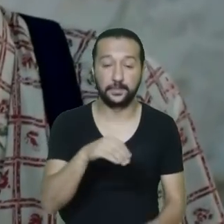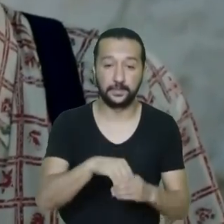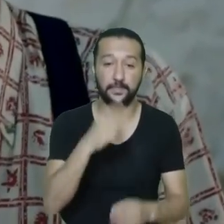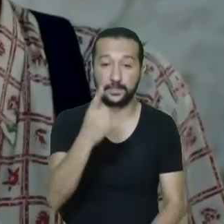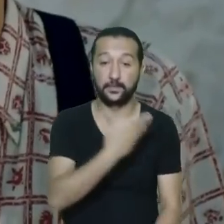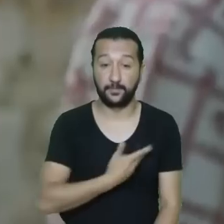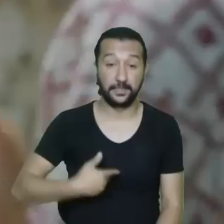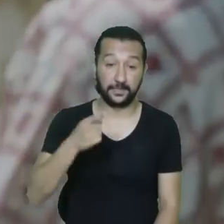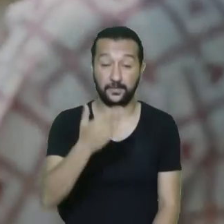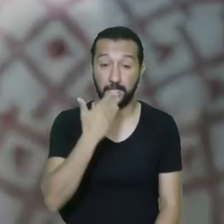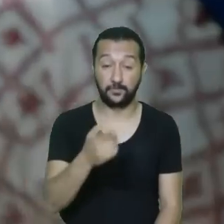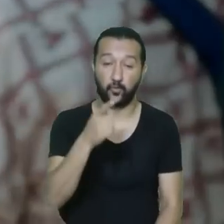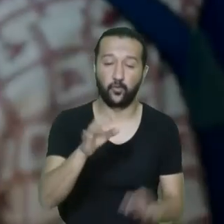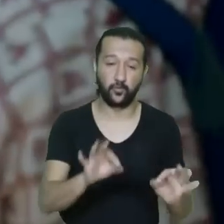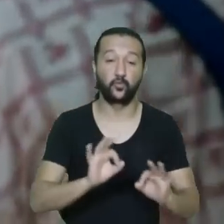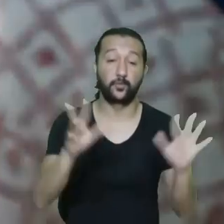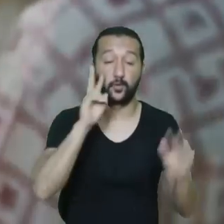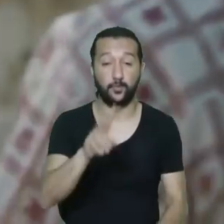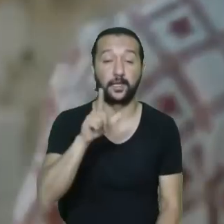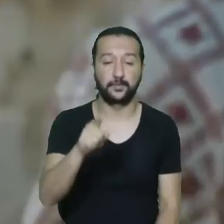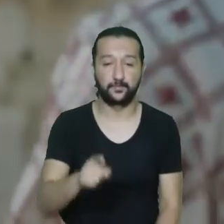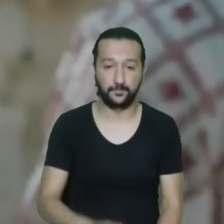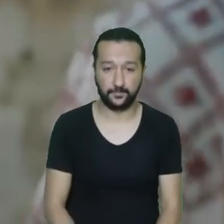liebe dich desem o biçim görme.